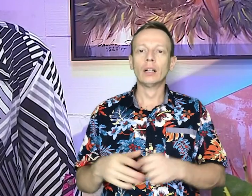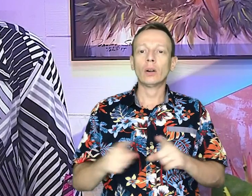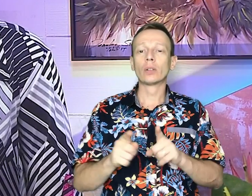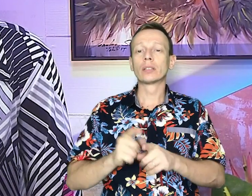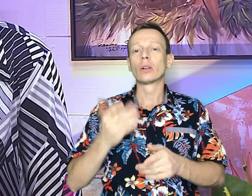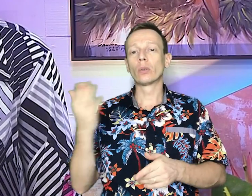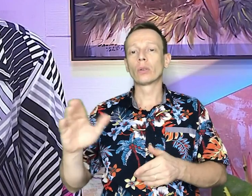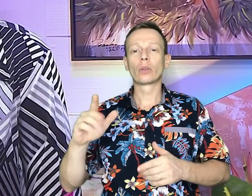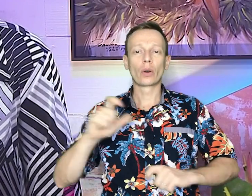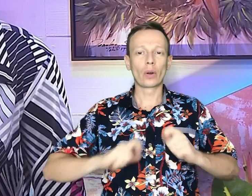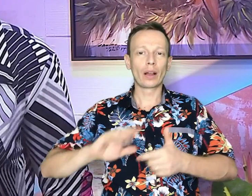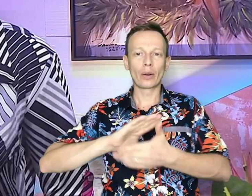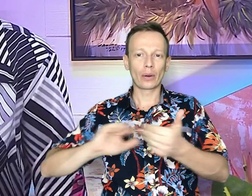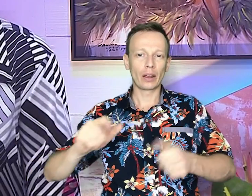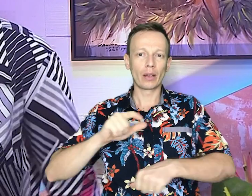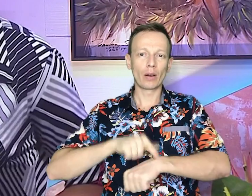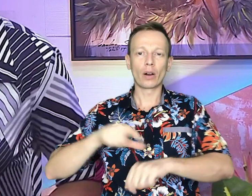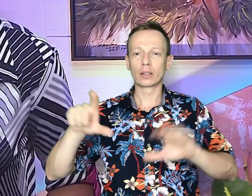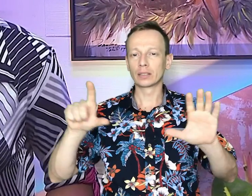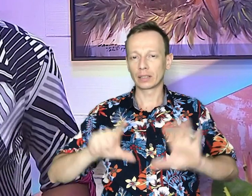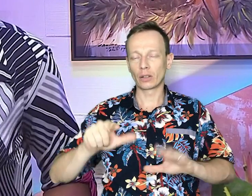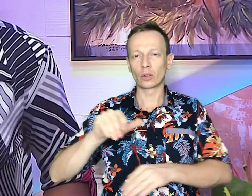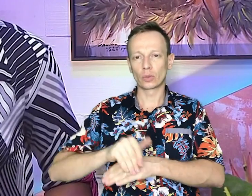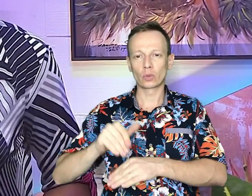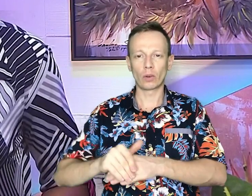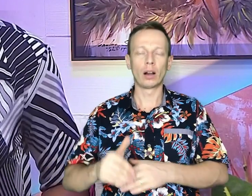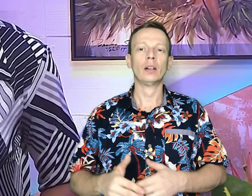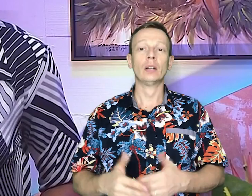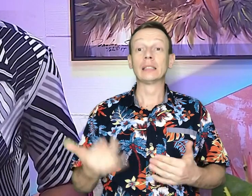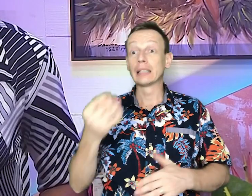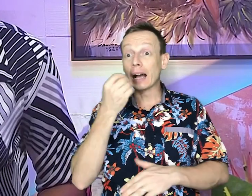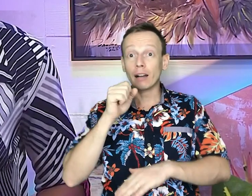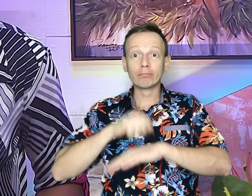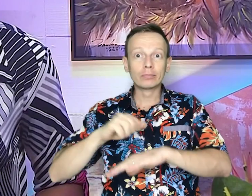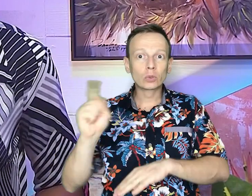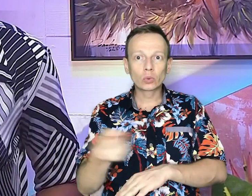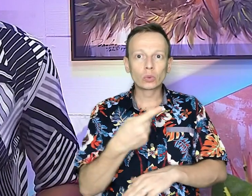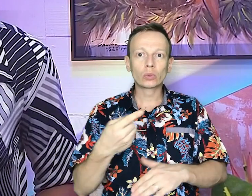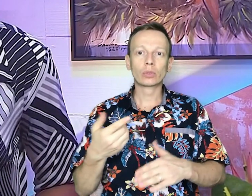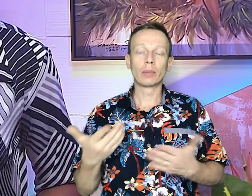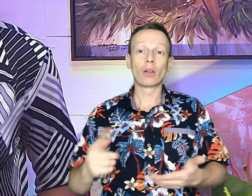ce soir à 19h. Si vous êtes à table, on vous souhaite un très bon appétit à tous et je vous dis à tout de suite pour notre VA.